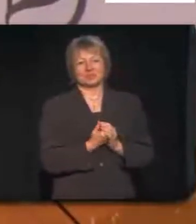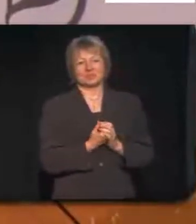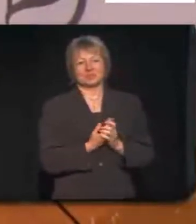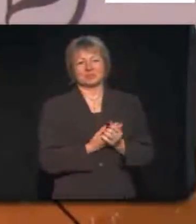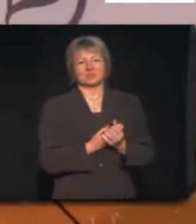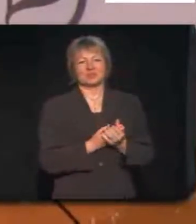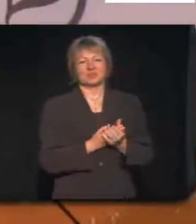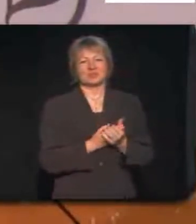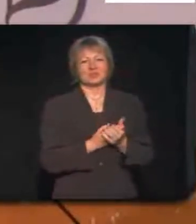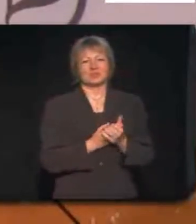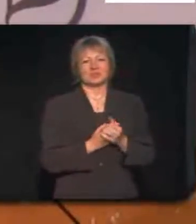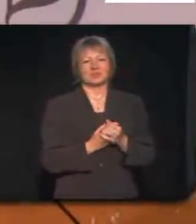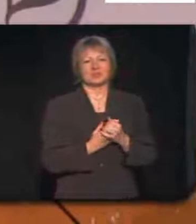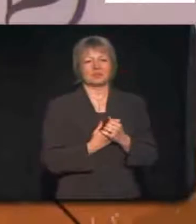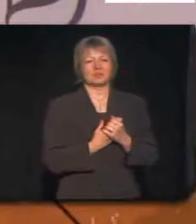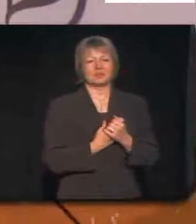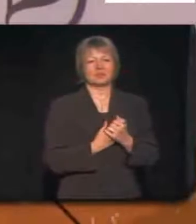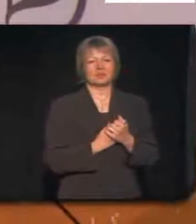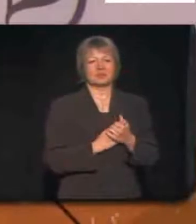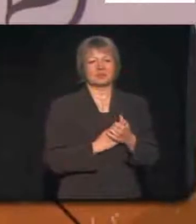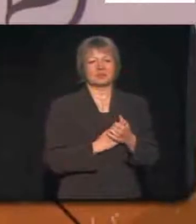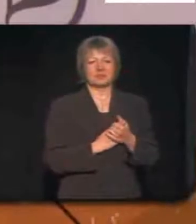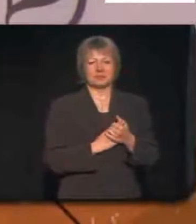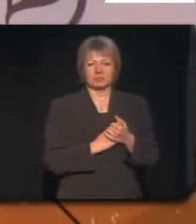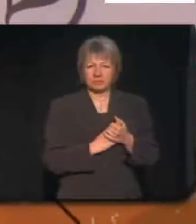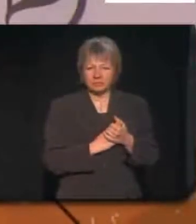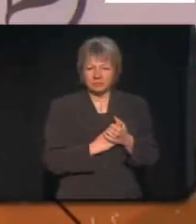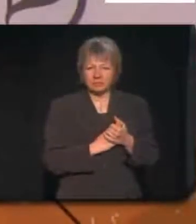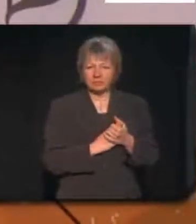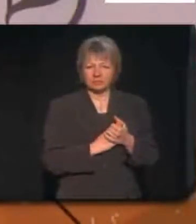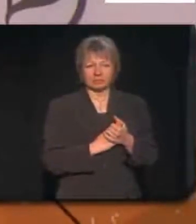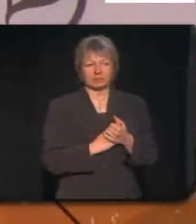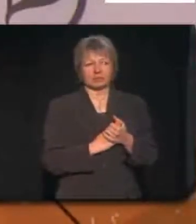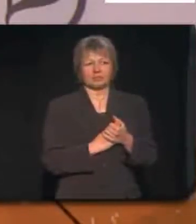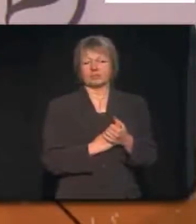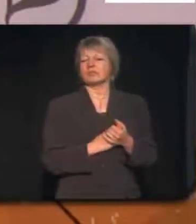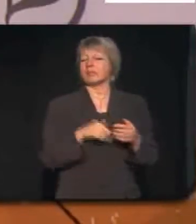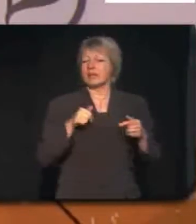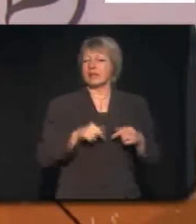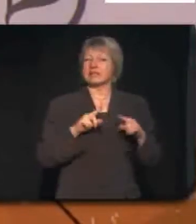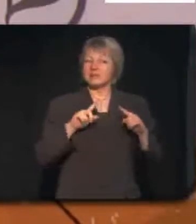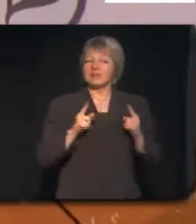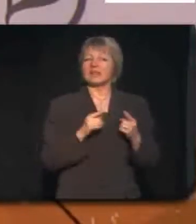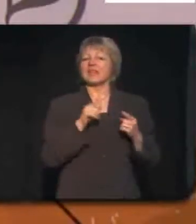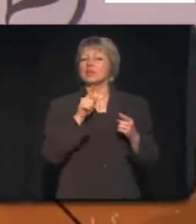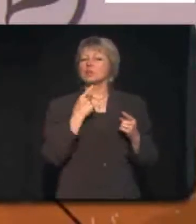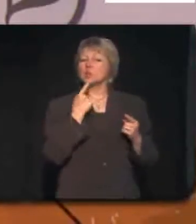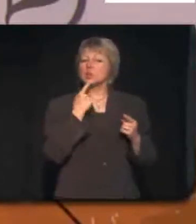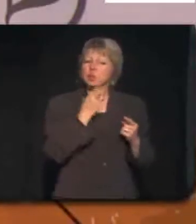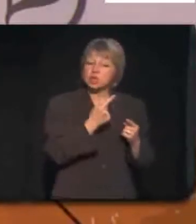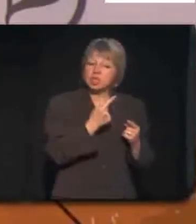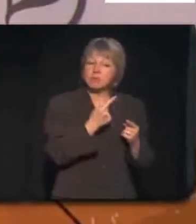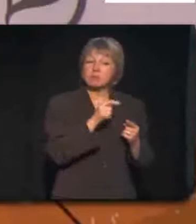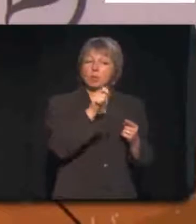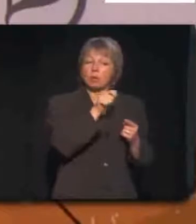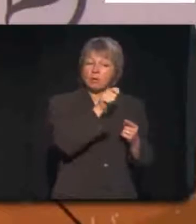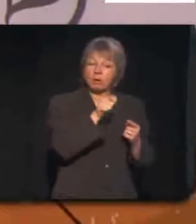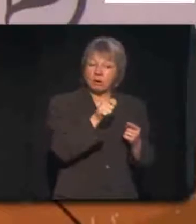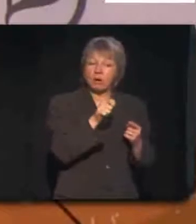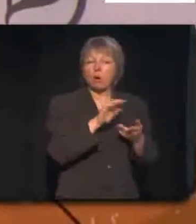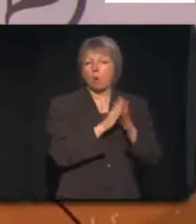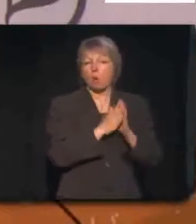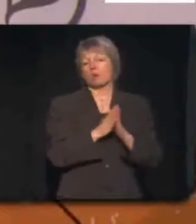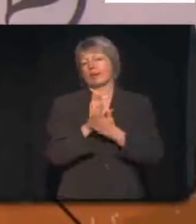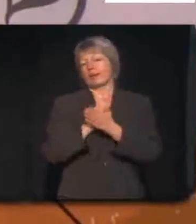wir stimmen wieder ab provil ab eigentlich könnt ihr nur das Feld 1 ankreuzen oder